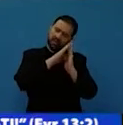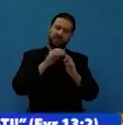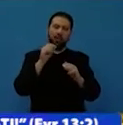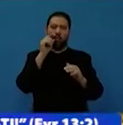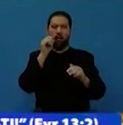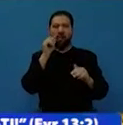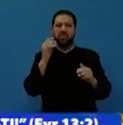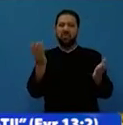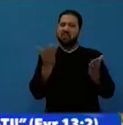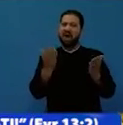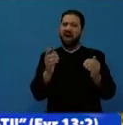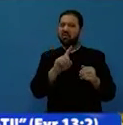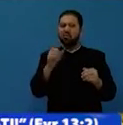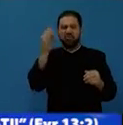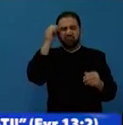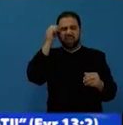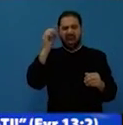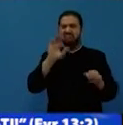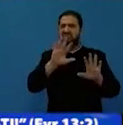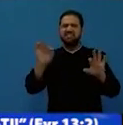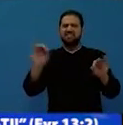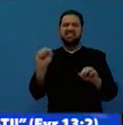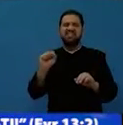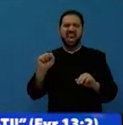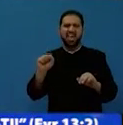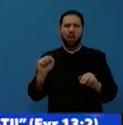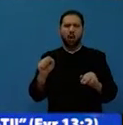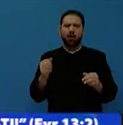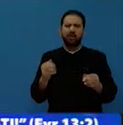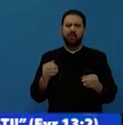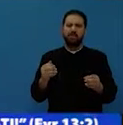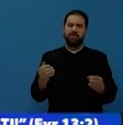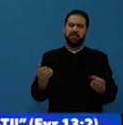în biserica primară se afla la mare cinste